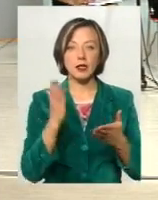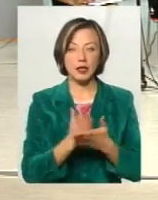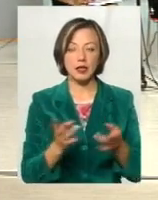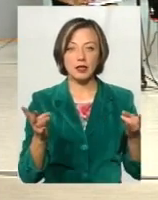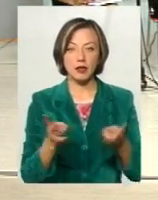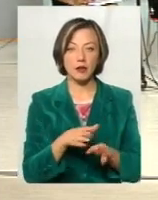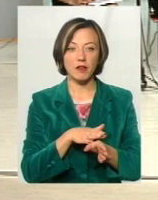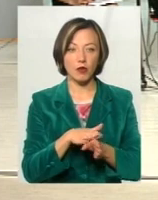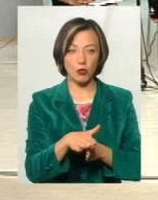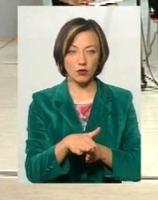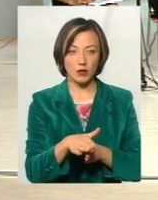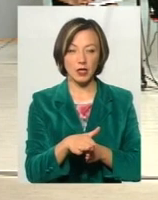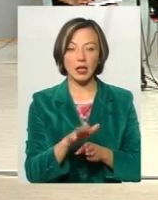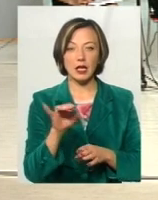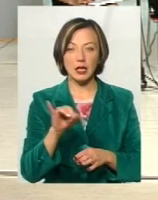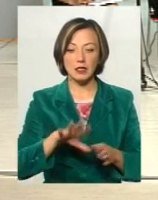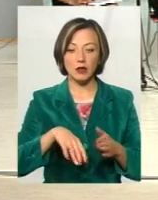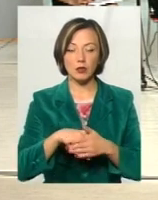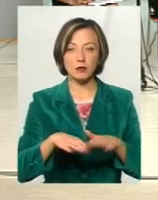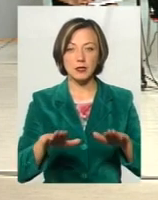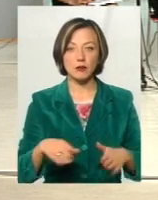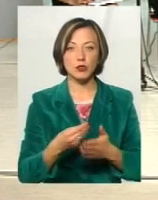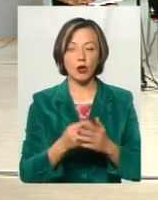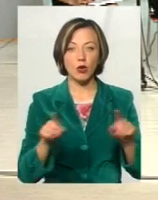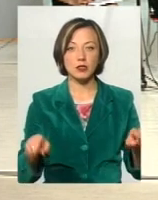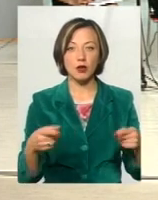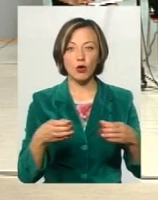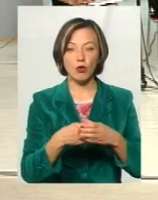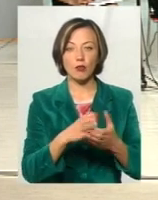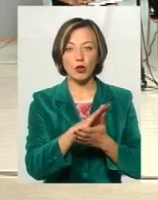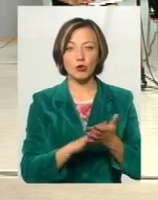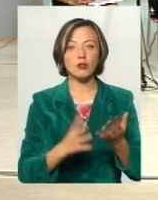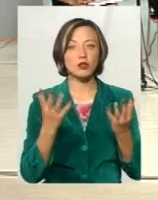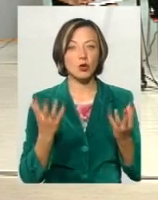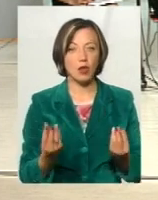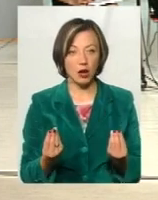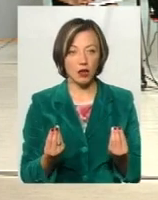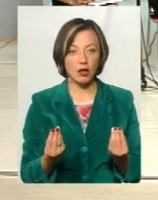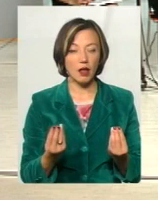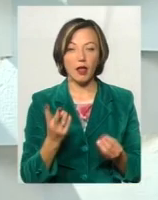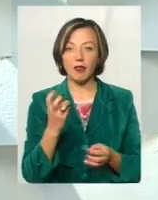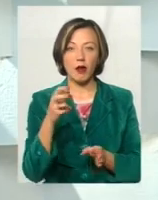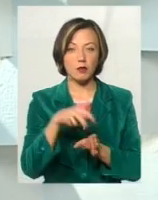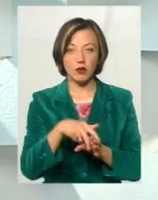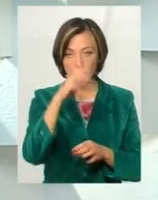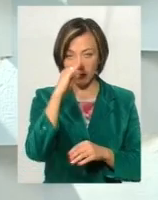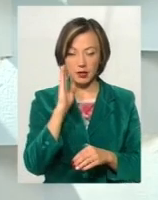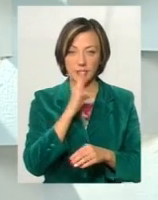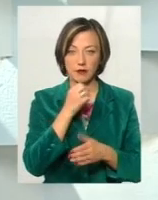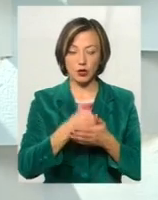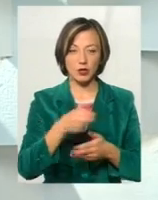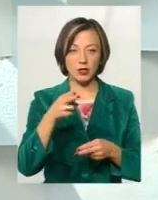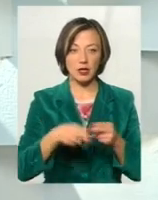І за рахунок місцевого бюджету організувати групи продовженого дня, не обтяжувати батьків до